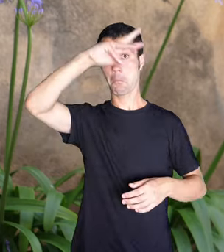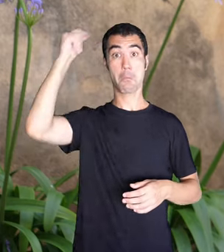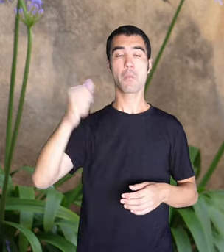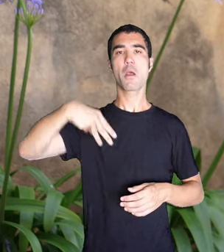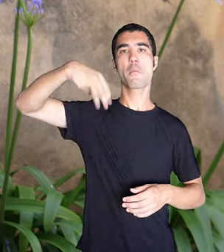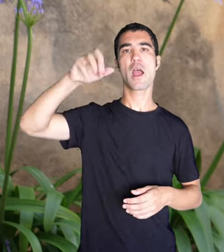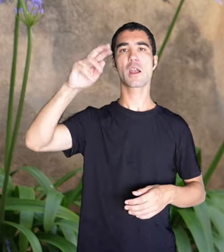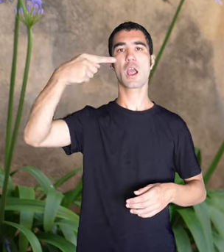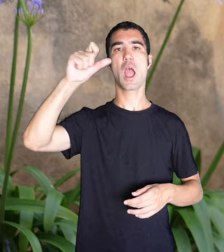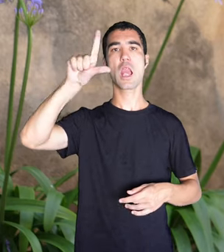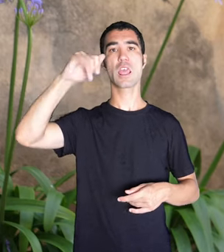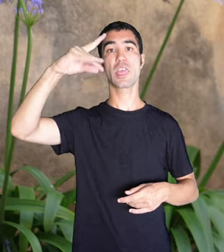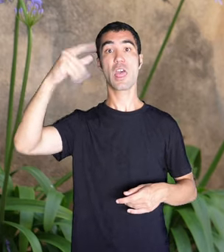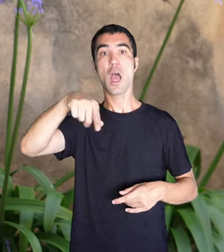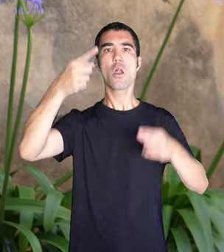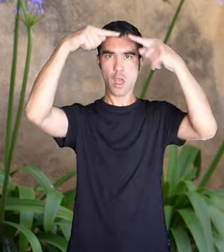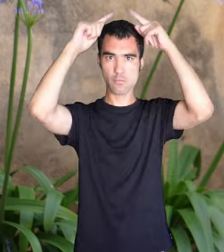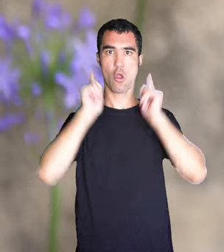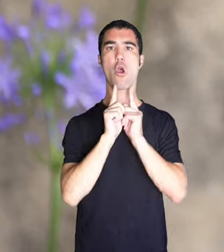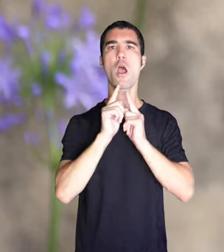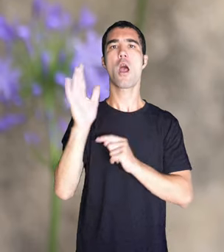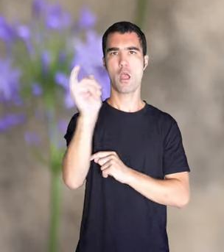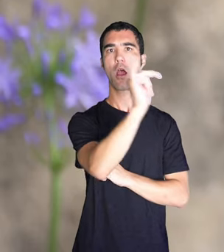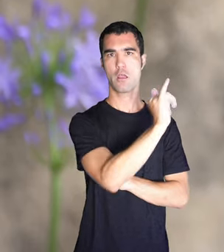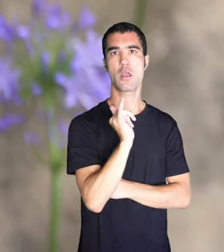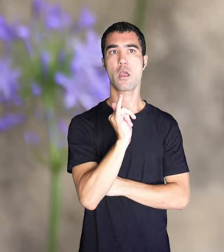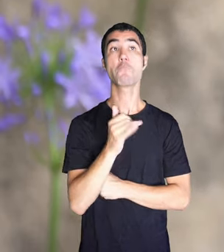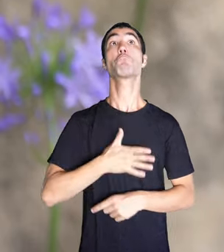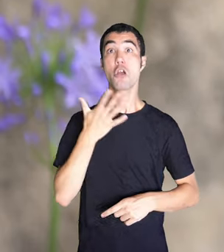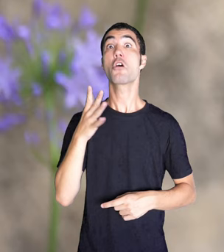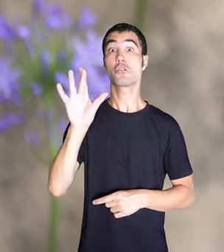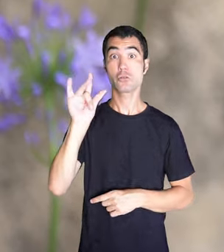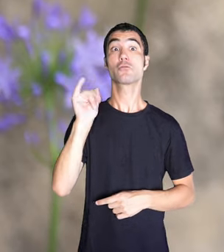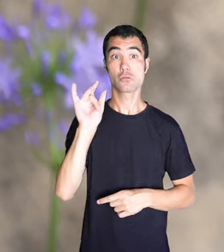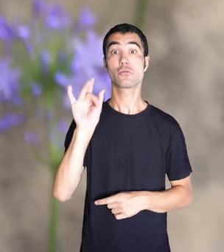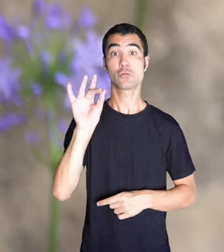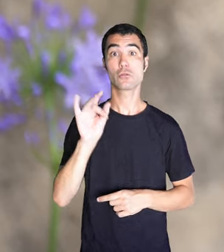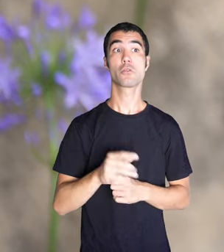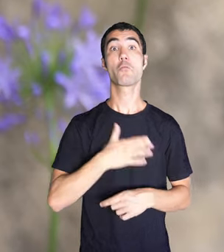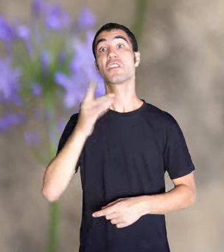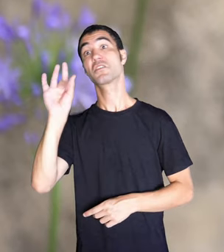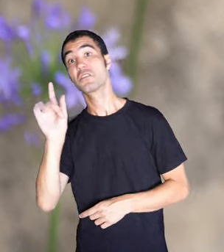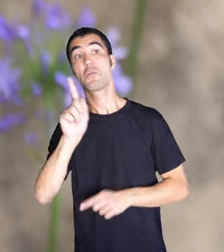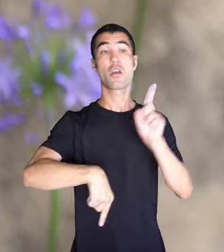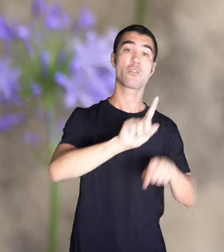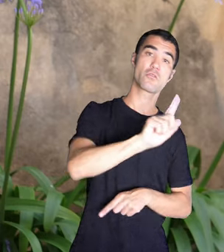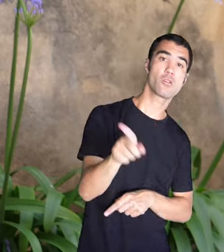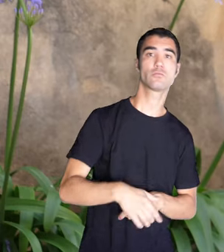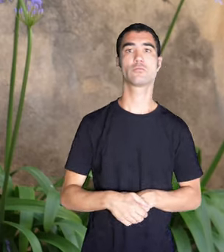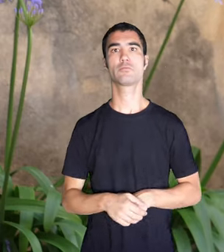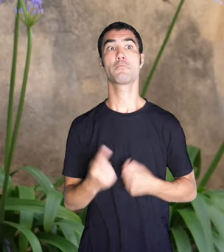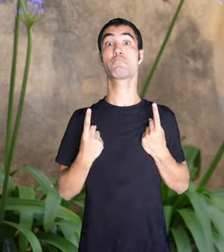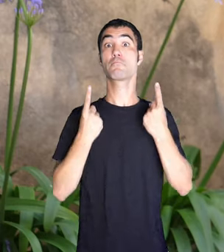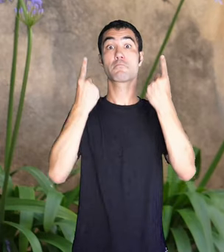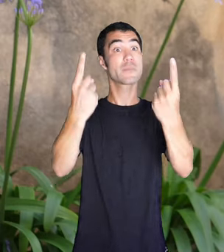hi havia una monja, hi havia monjas. Sí, pintura sí, i cal que dia no, i cal que dia sí. Lo